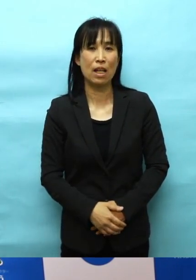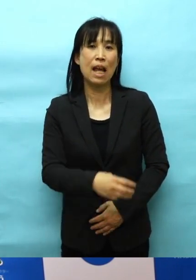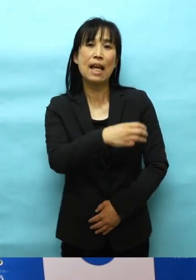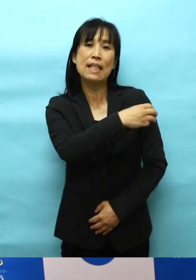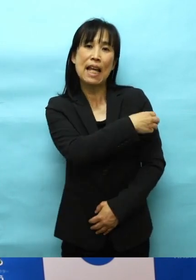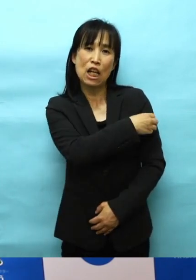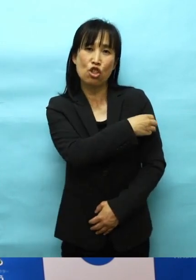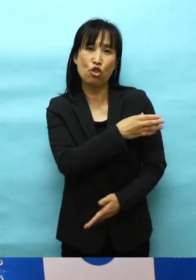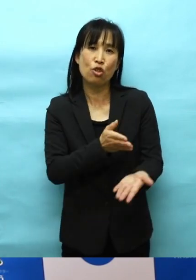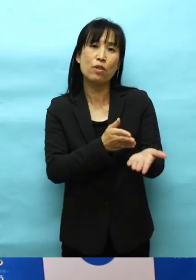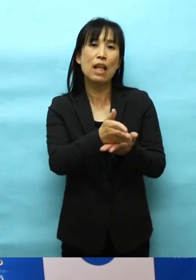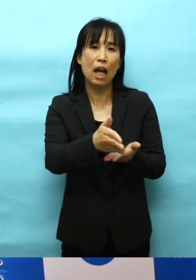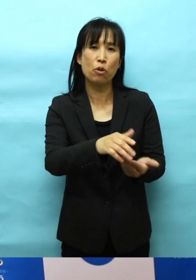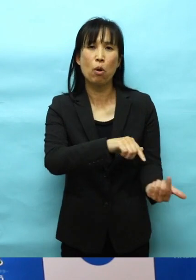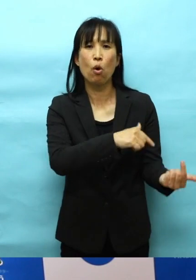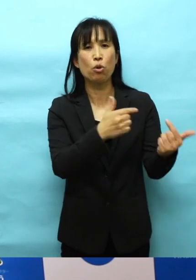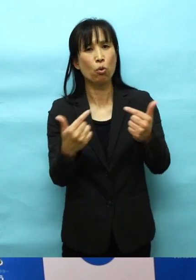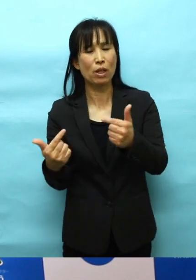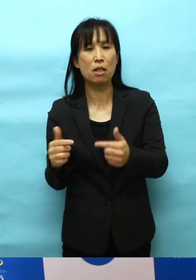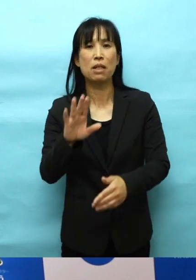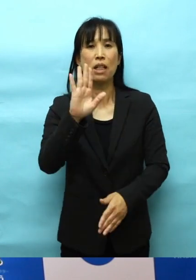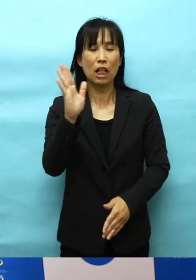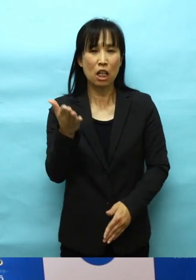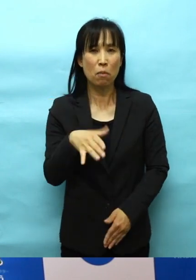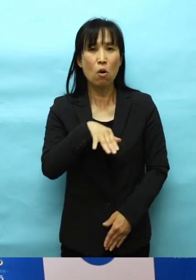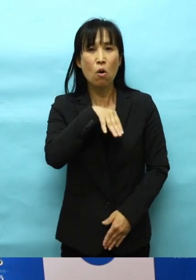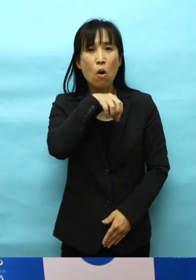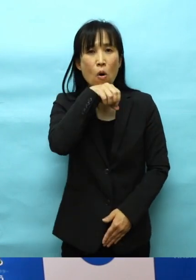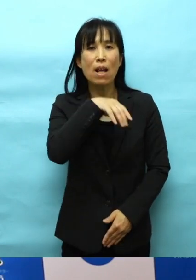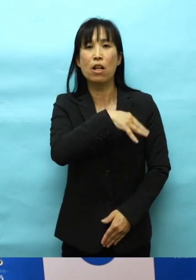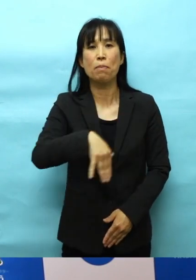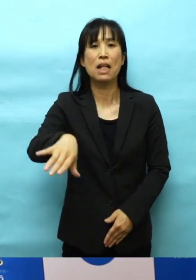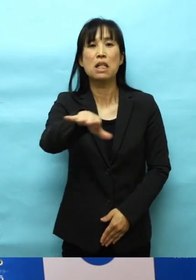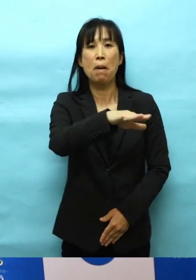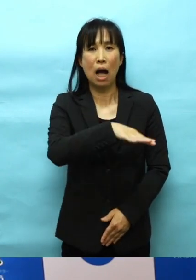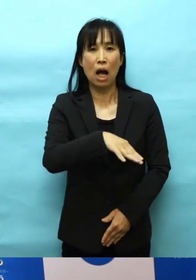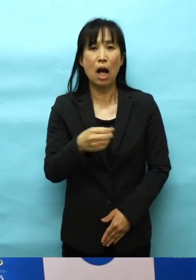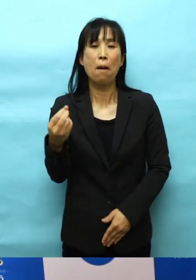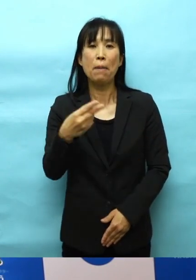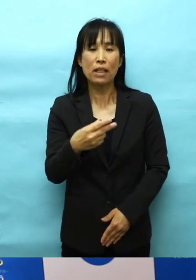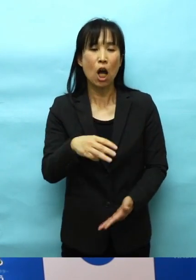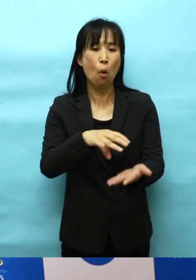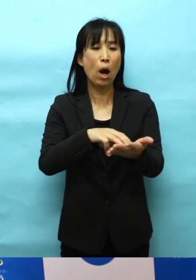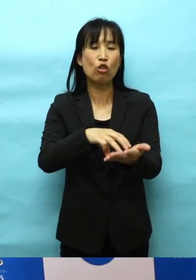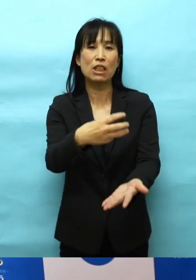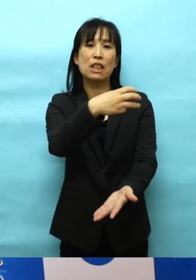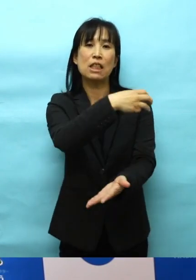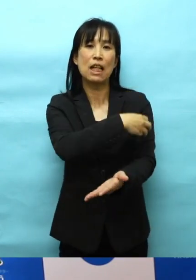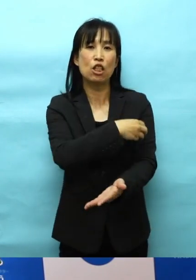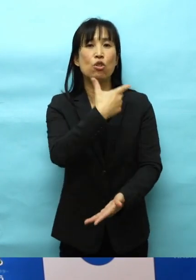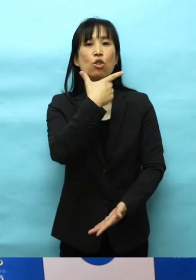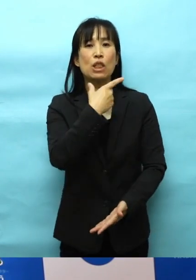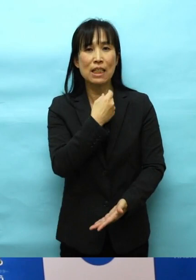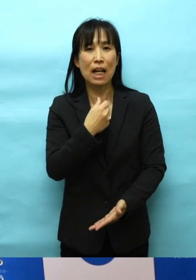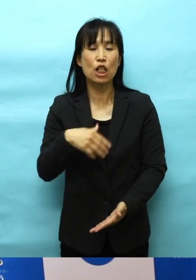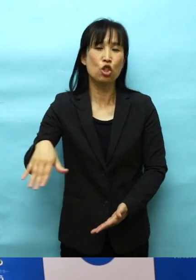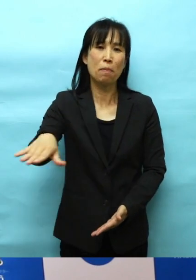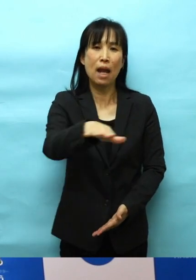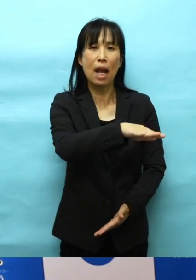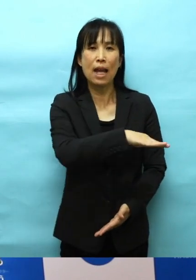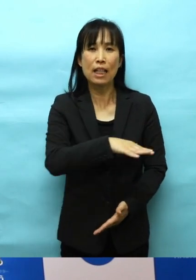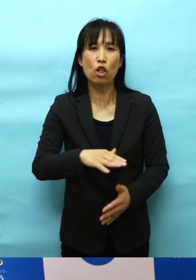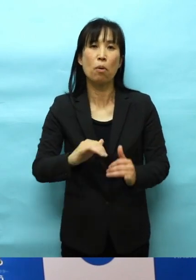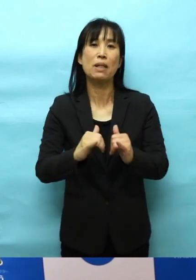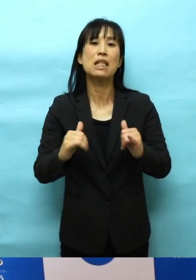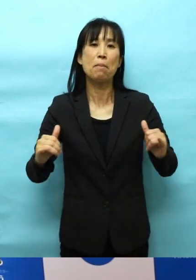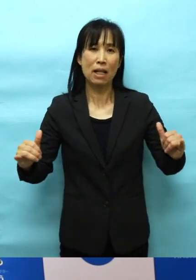接種開始は少し遅くなりましたが、高齢者の皆様をはじめ、ワクチン接種を希望される